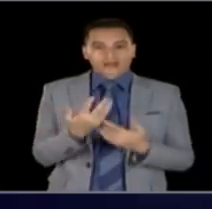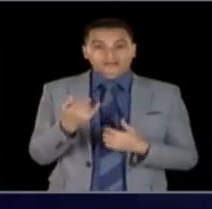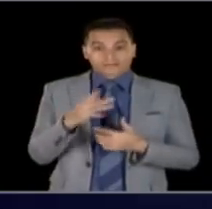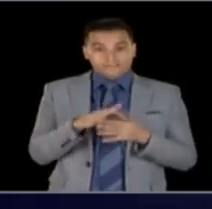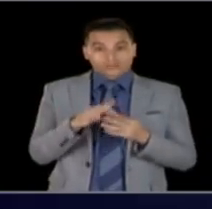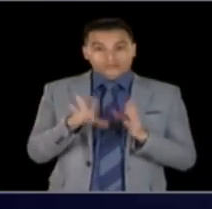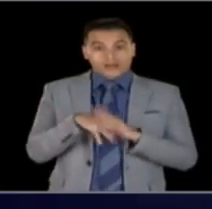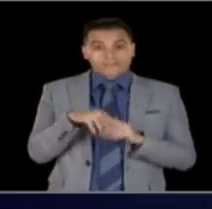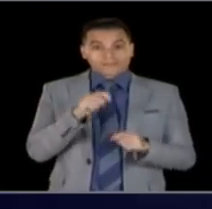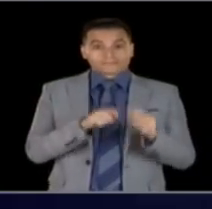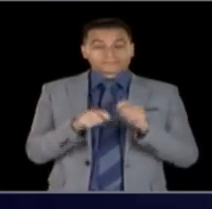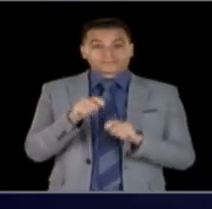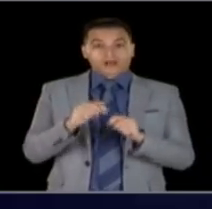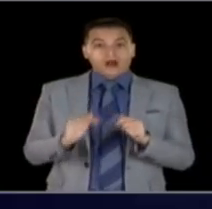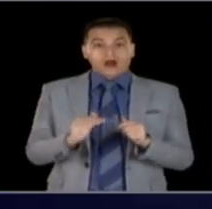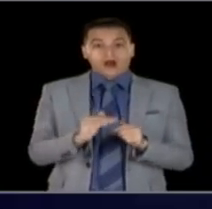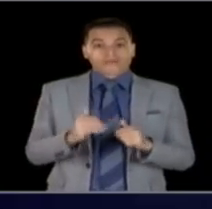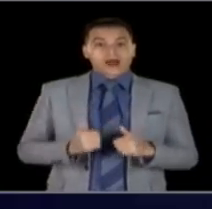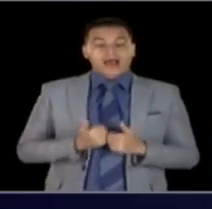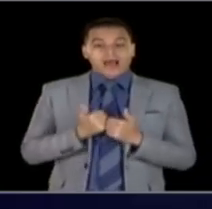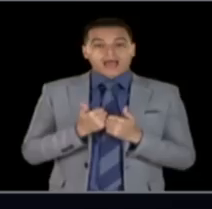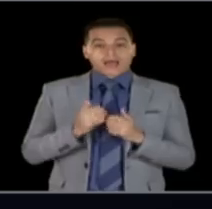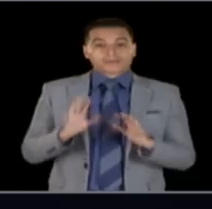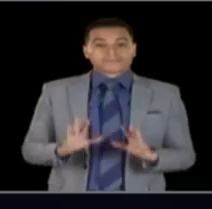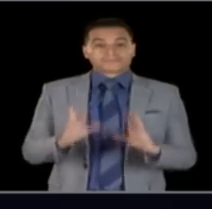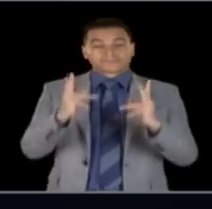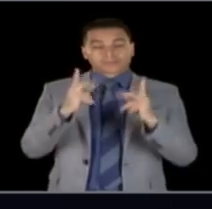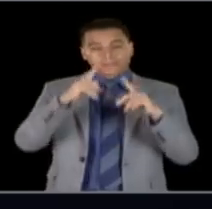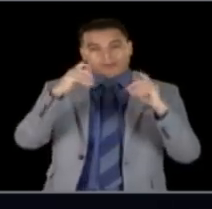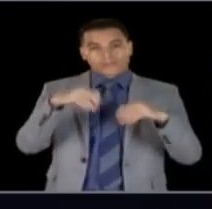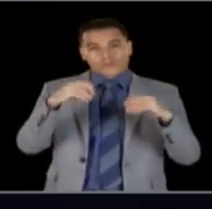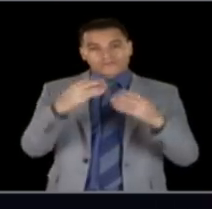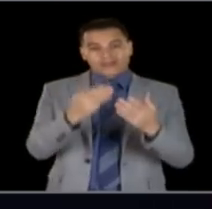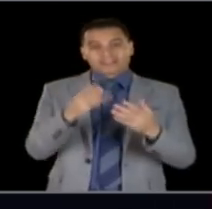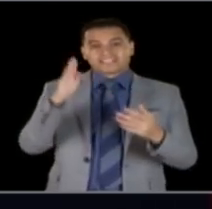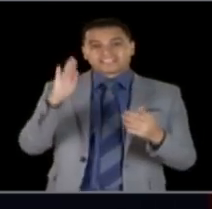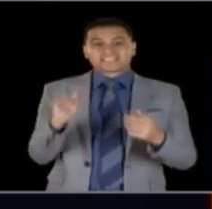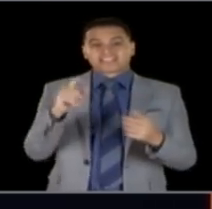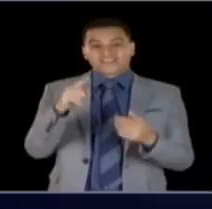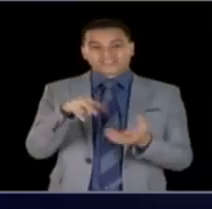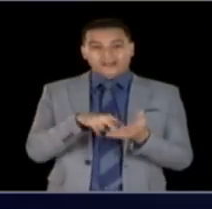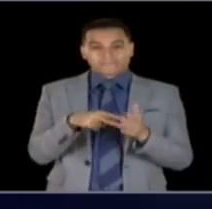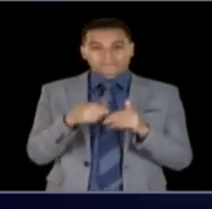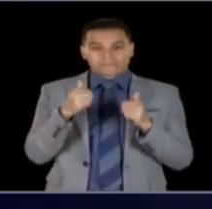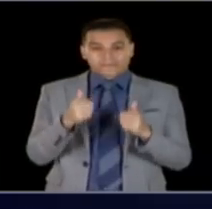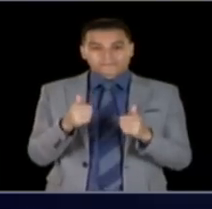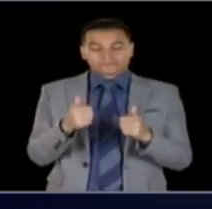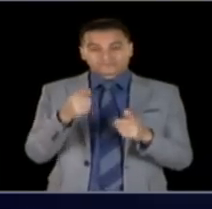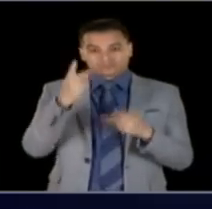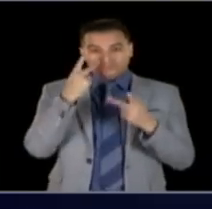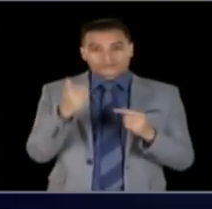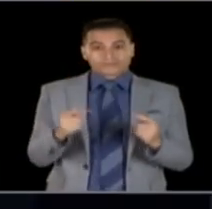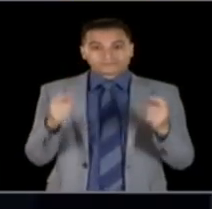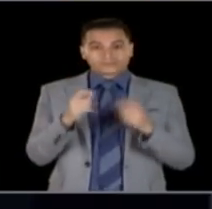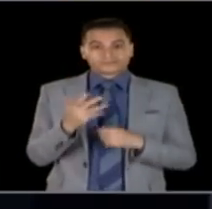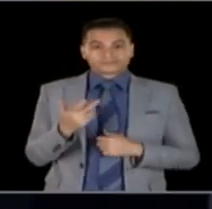أنت كده بتبني شخصية. بالظبط. ربنا يوفقك. سيف، ازيك يا سيف؟ الحمد لله بخير. متوقع ايه من